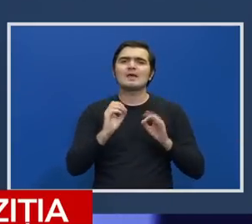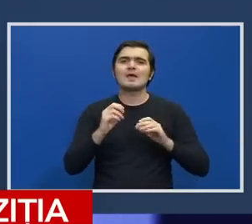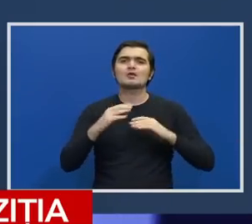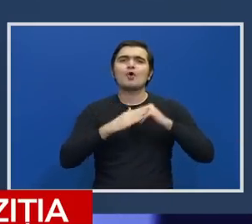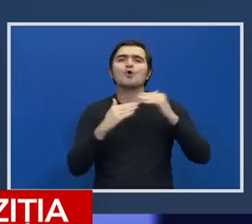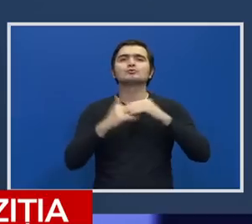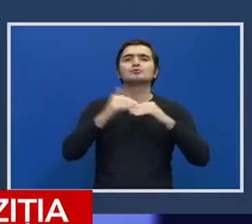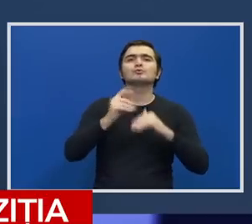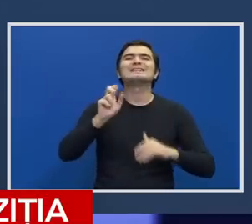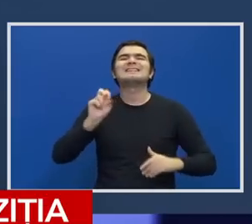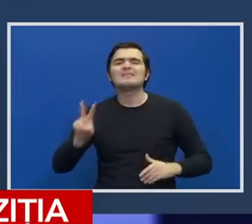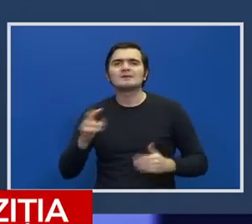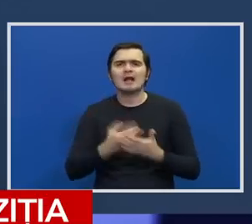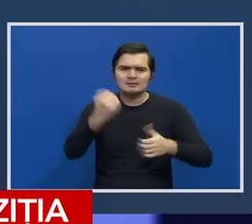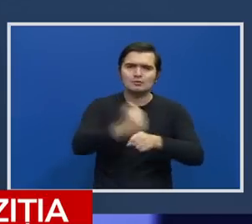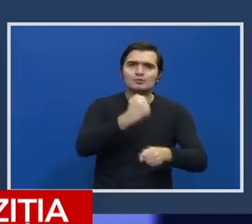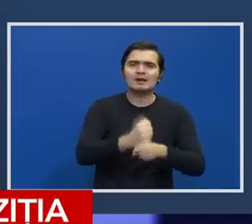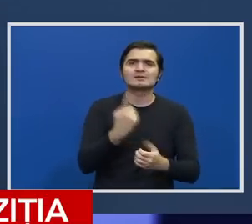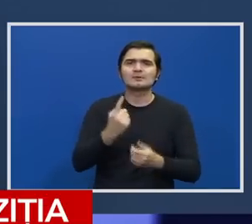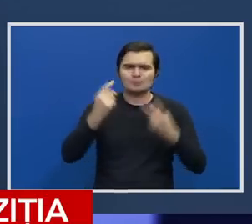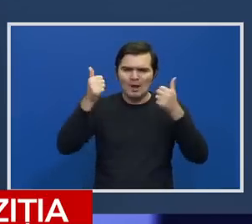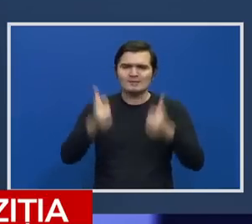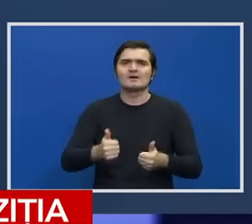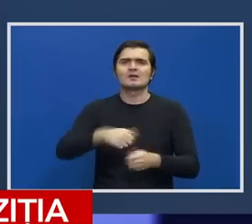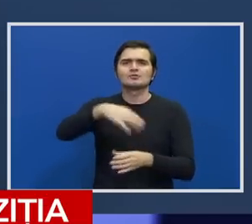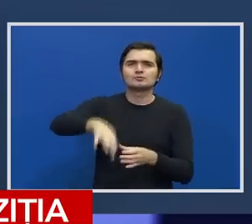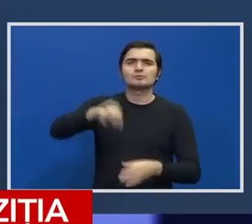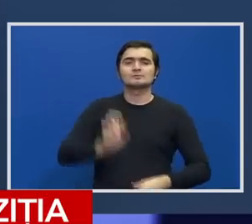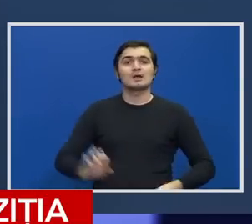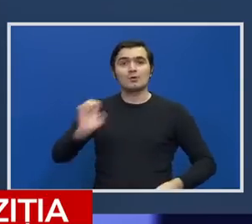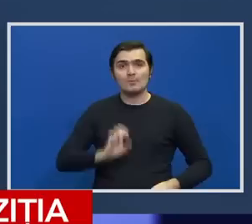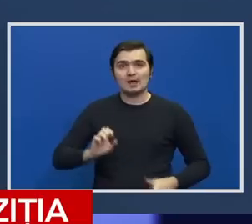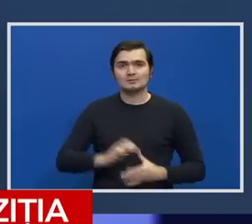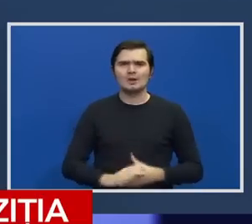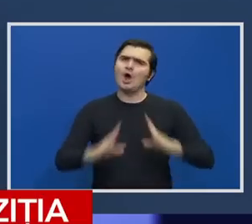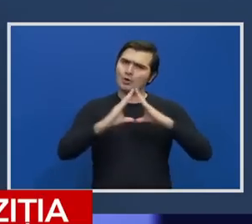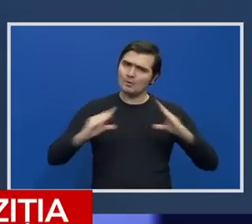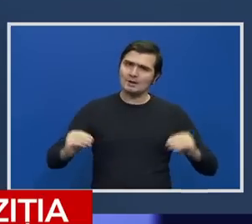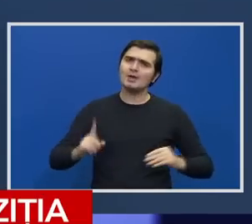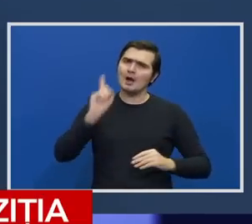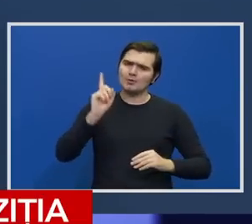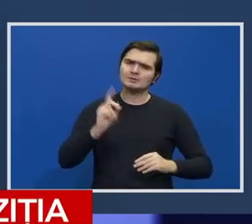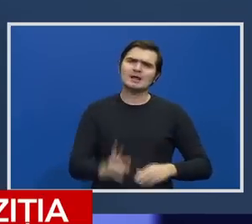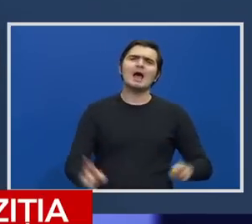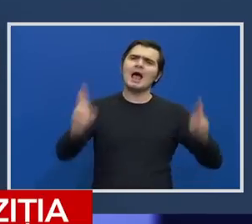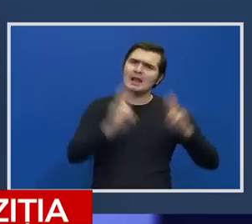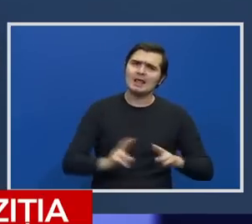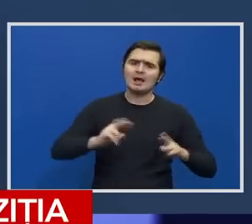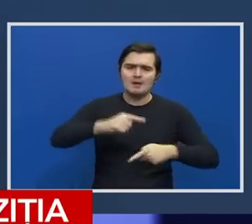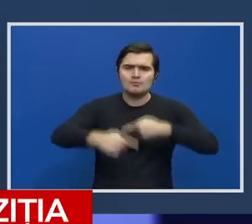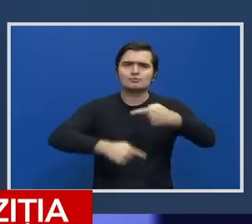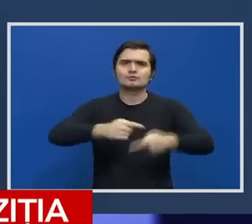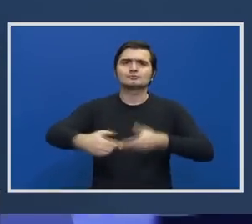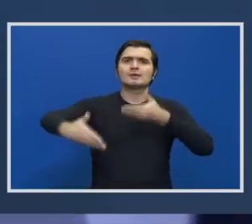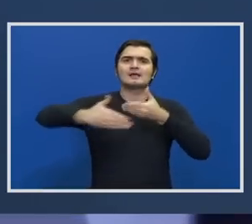constructivă și să lucreze pentru o veritabilă soluție Europeană România va